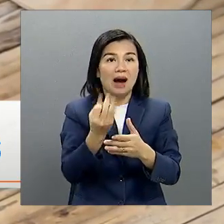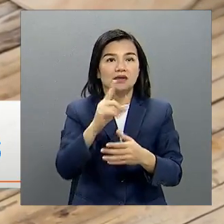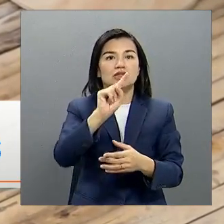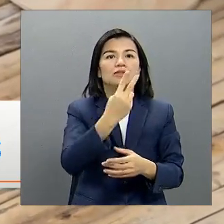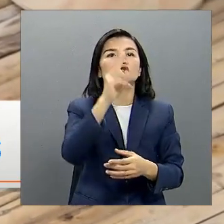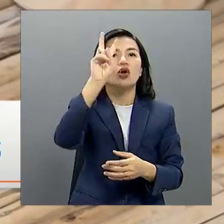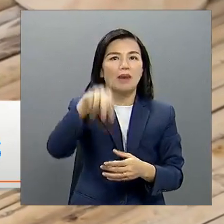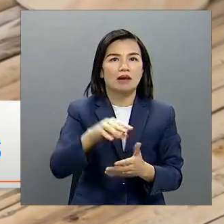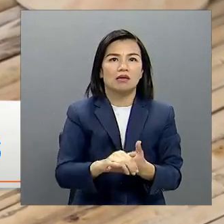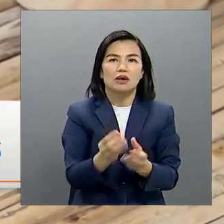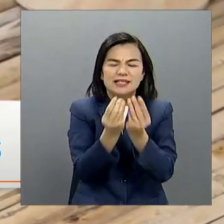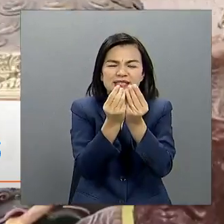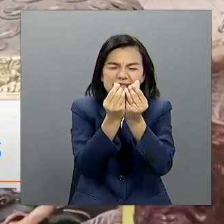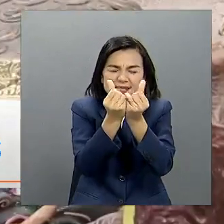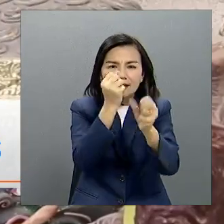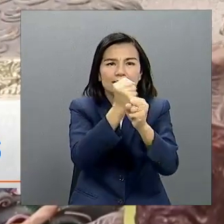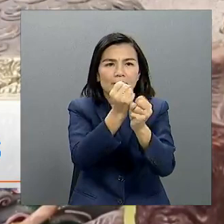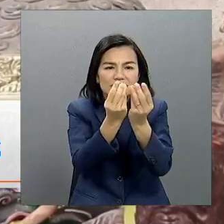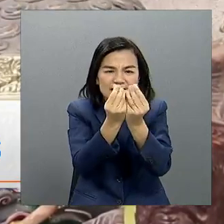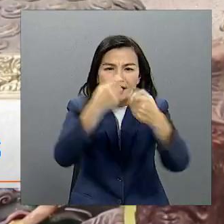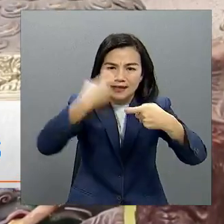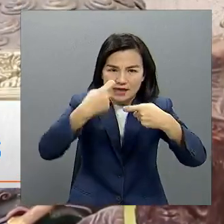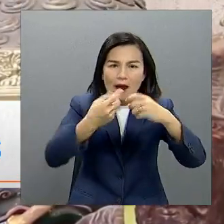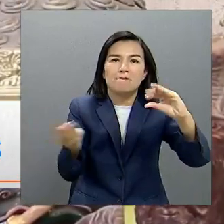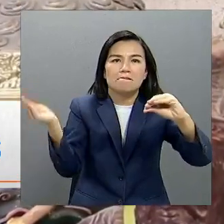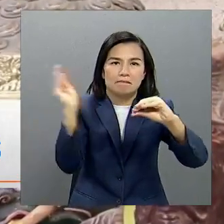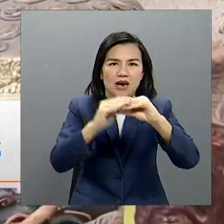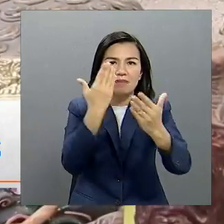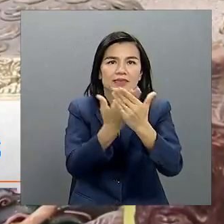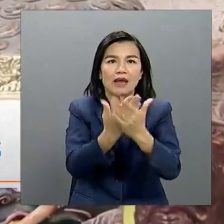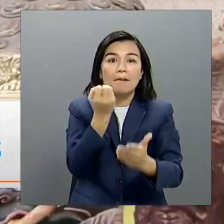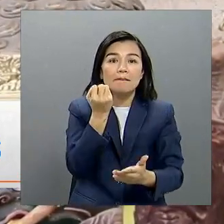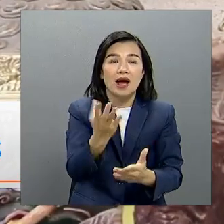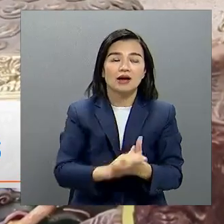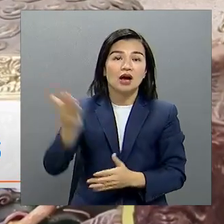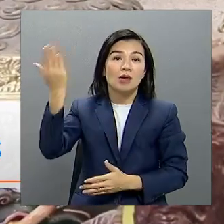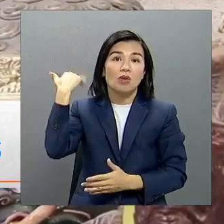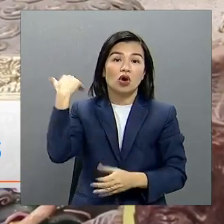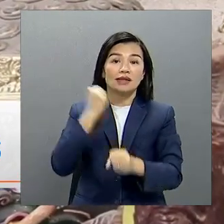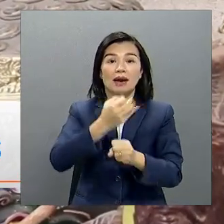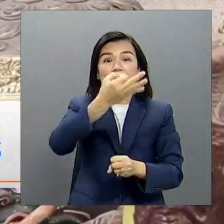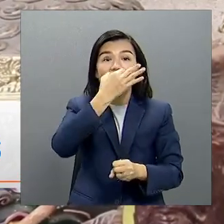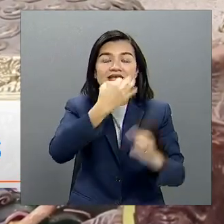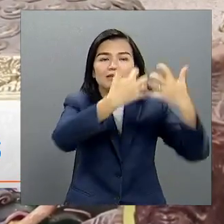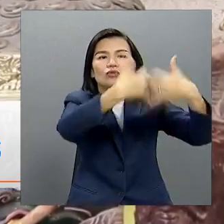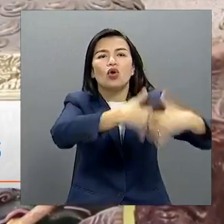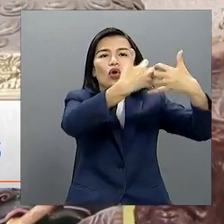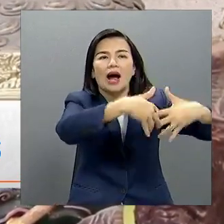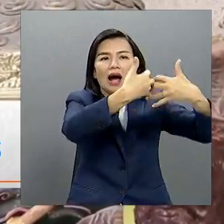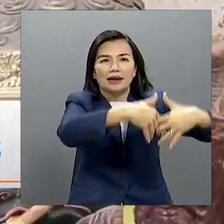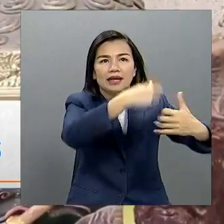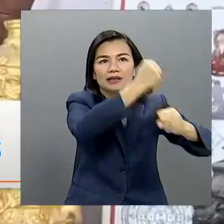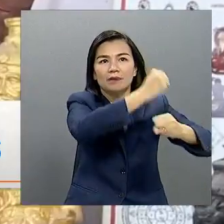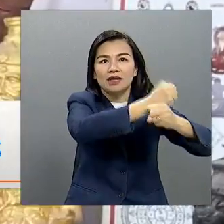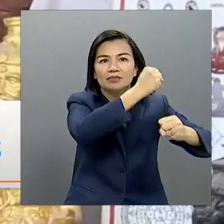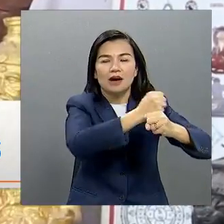ละเอียดของชิ้นงานครับ คุณณรงค์ฤทธิ์เล่าให้เราฟังนะครับว่าแต่ก่อนนั้นตัวเองทำอาชีพเป็นพนักงานในโรงงานแห่งหนึ่งครับแล้วก็ได้เห็นการแสดงโขนเฉ